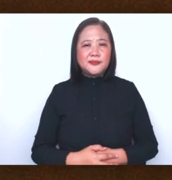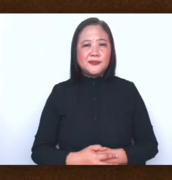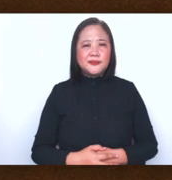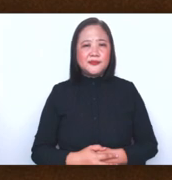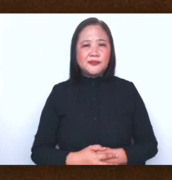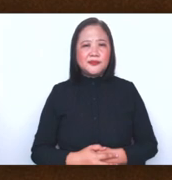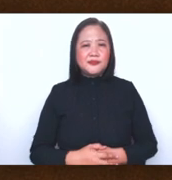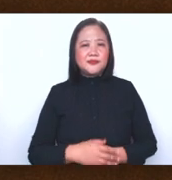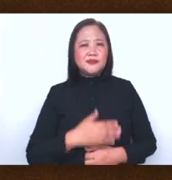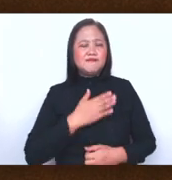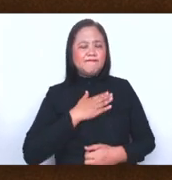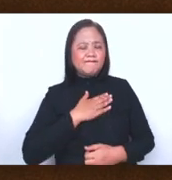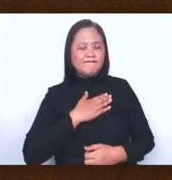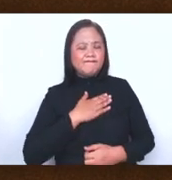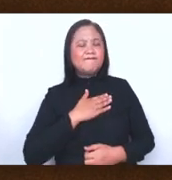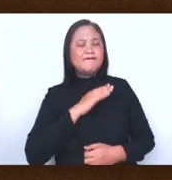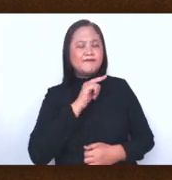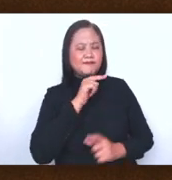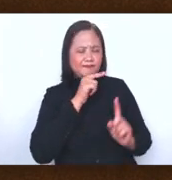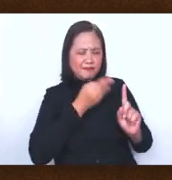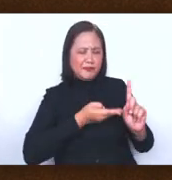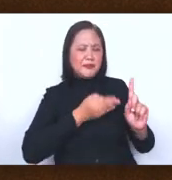Adios, Kaamado.